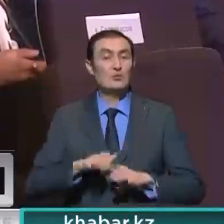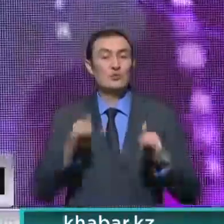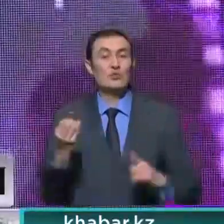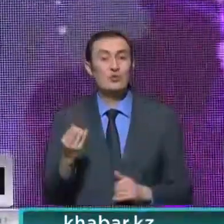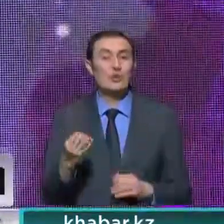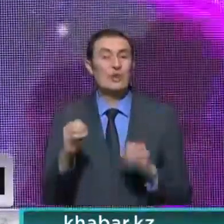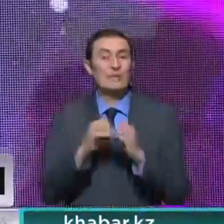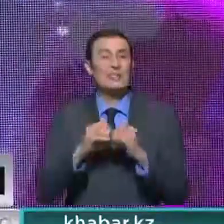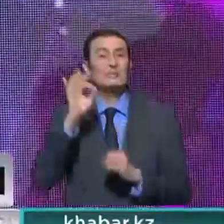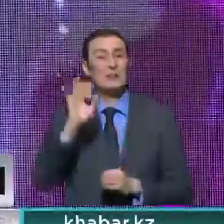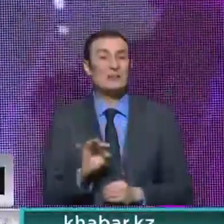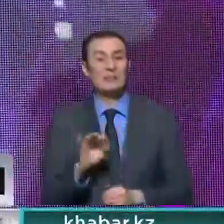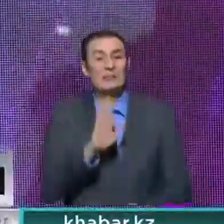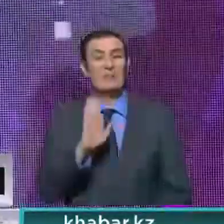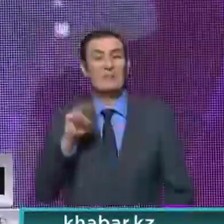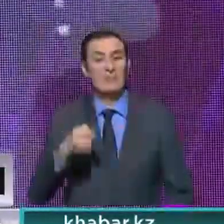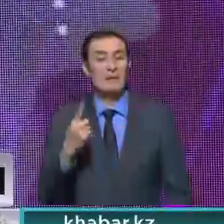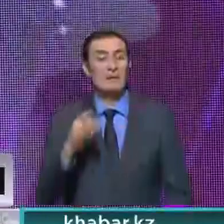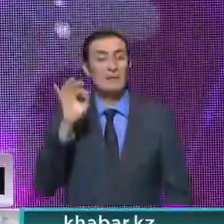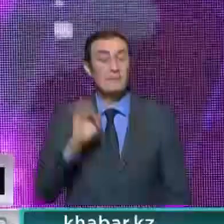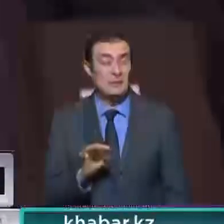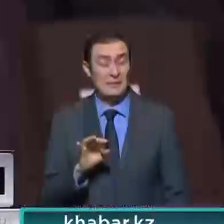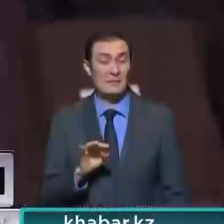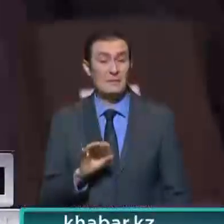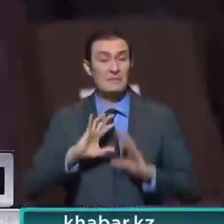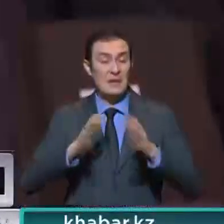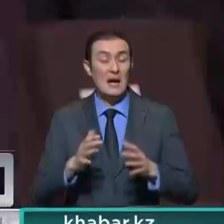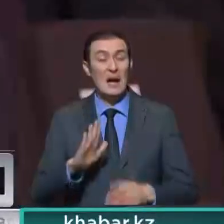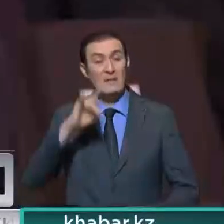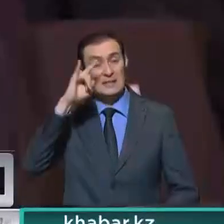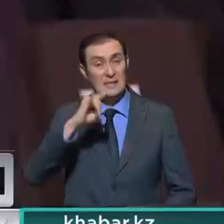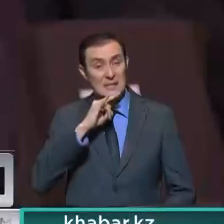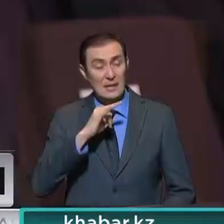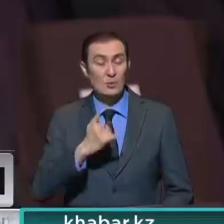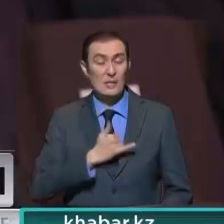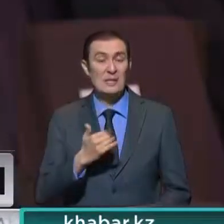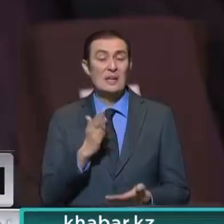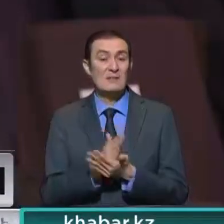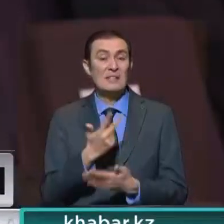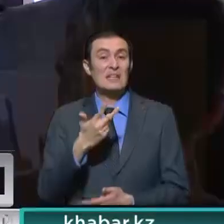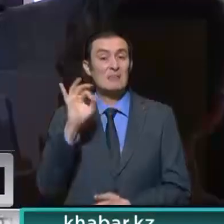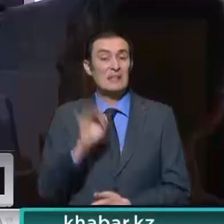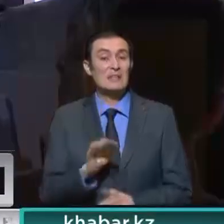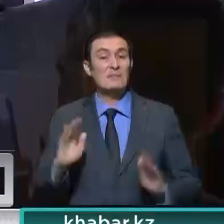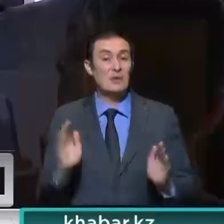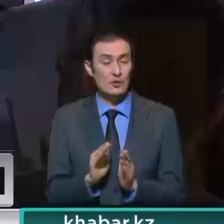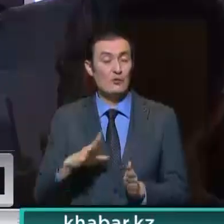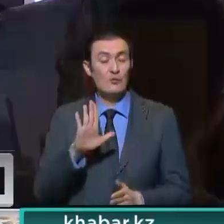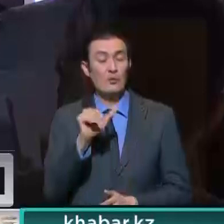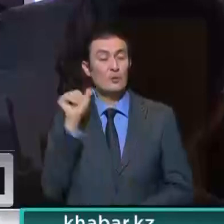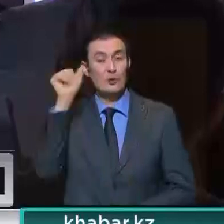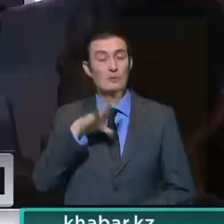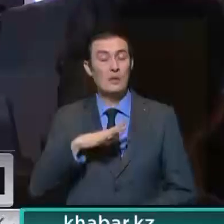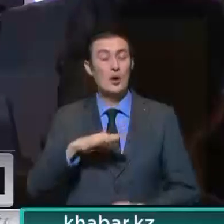вырасти до 10 процентов ВВП в мире в Казахстане же ее доля в структуре ВВП менее трех процентов но в прошлом году была утверждена